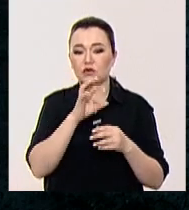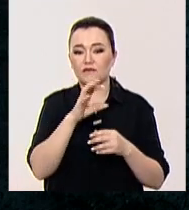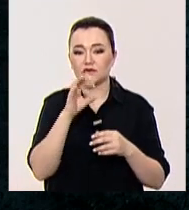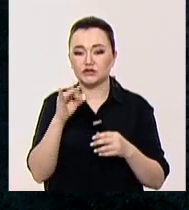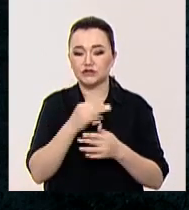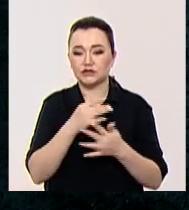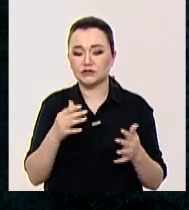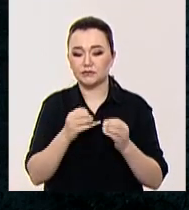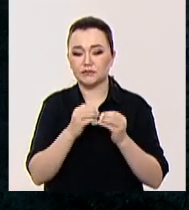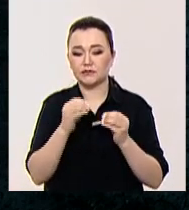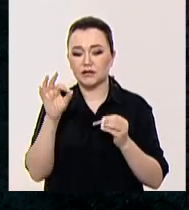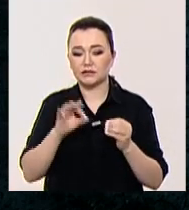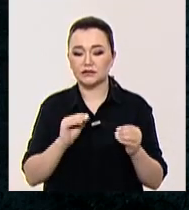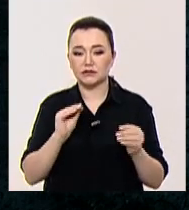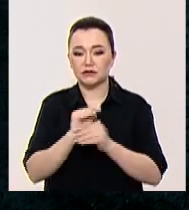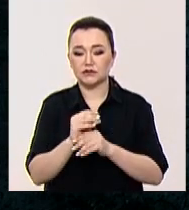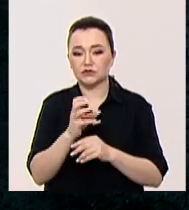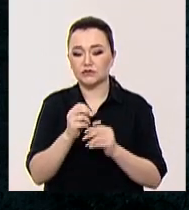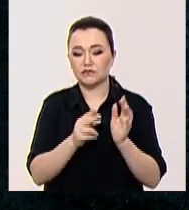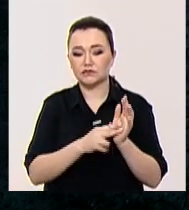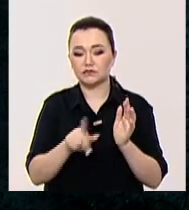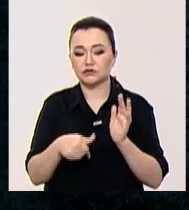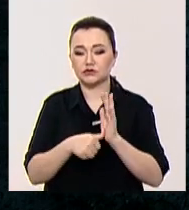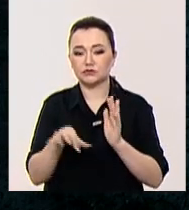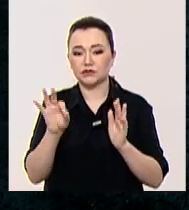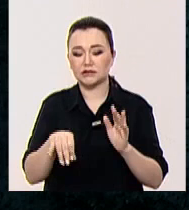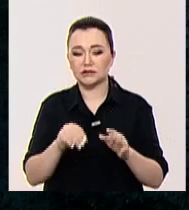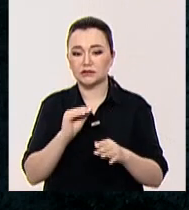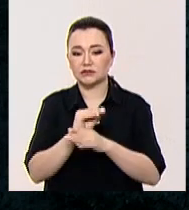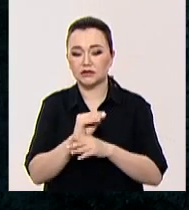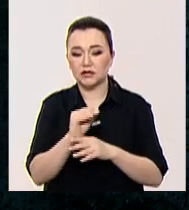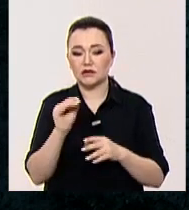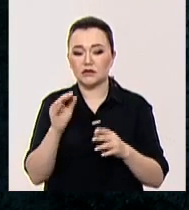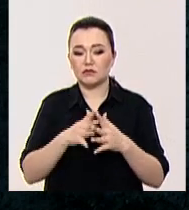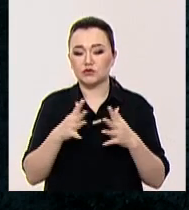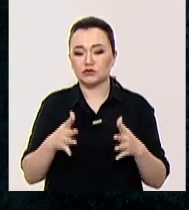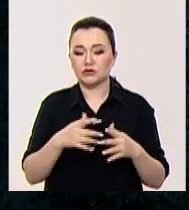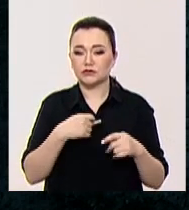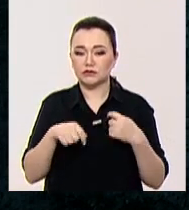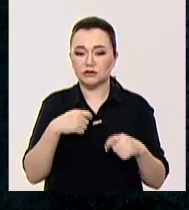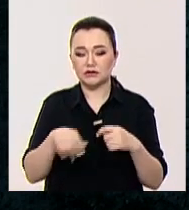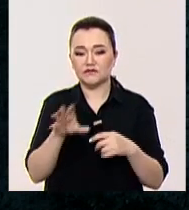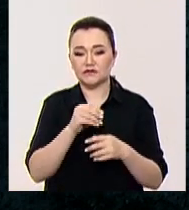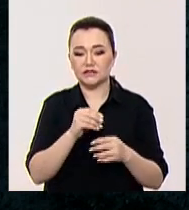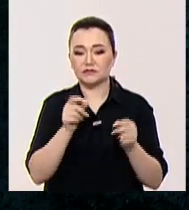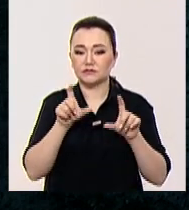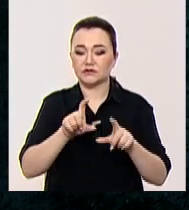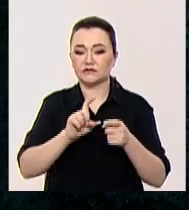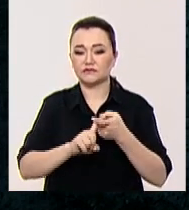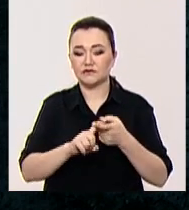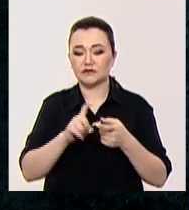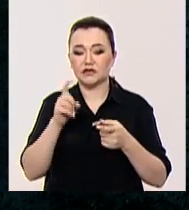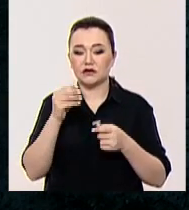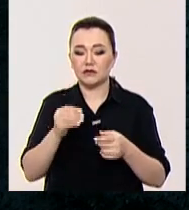қымбаттады. Ал азық-түлікке жатпайтын тауарлар құны 8,6%-ға дейін өсті. Бірқатар нарықтық қызметтер бағасының өсуіне байланысты